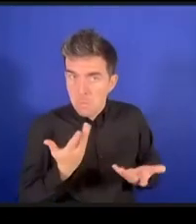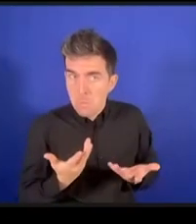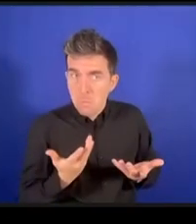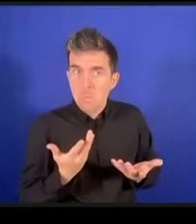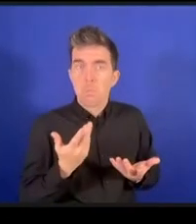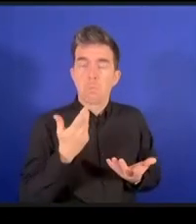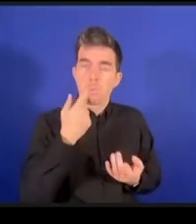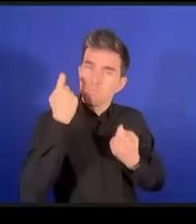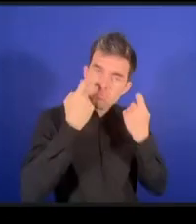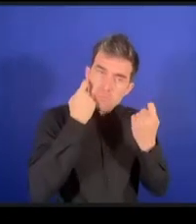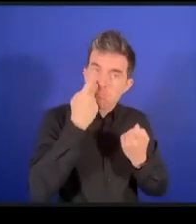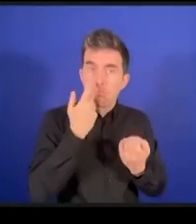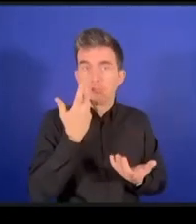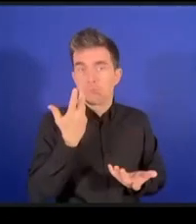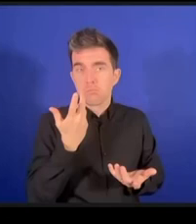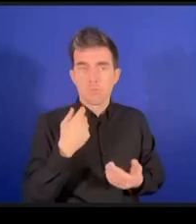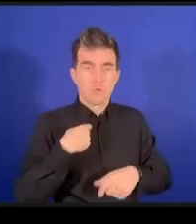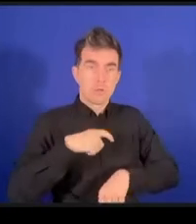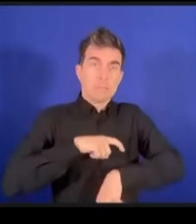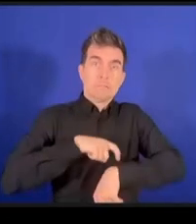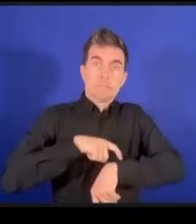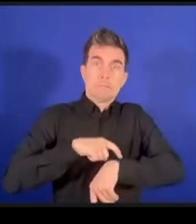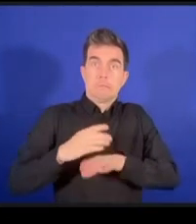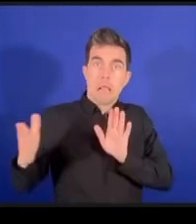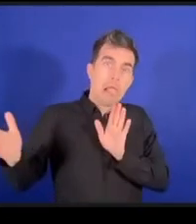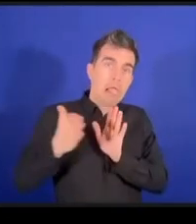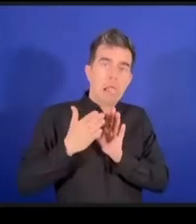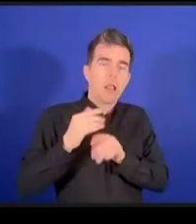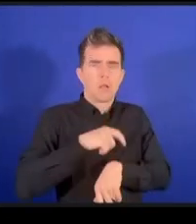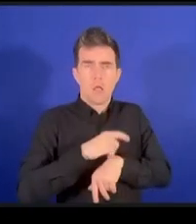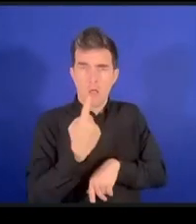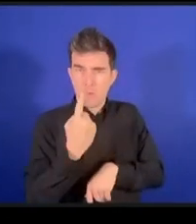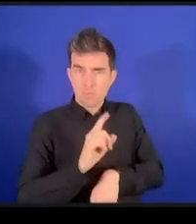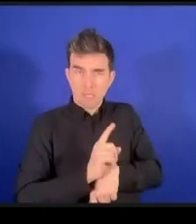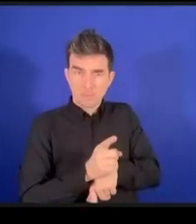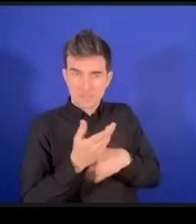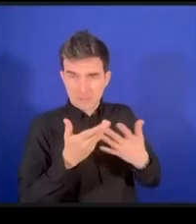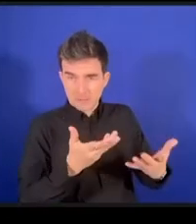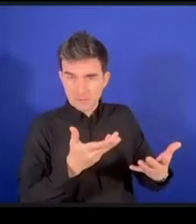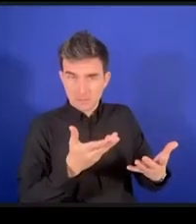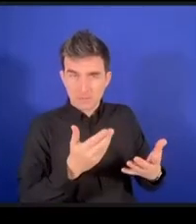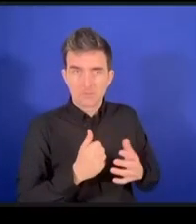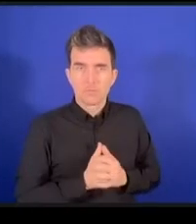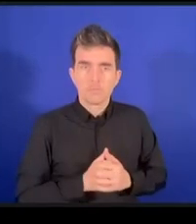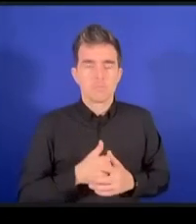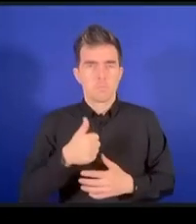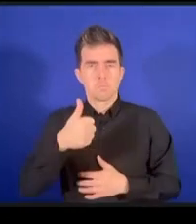минуту на выступление каждому Да вкратце